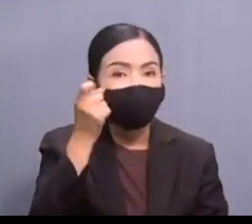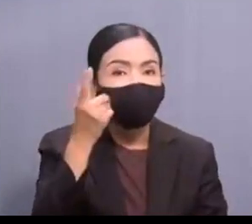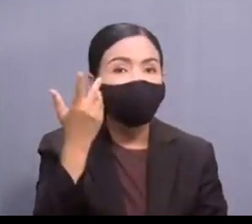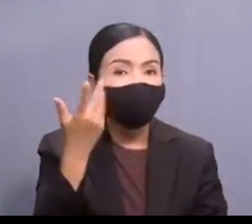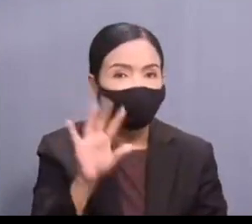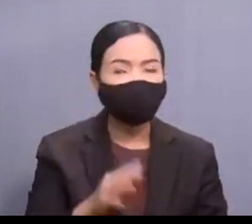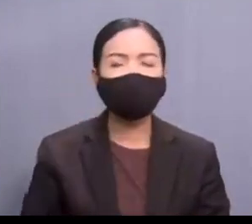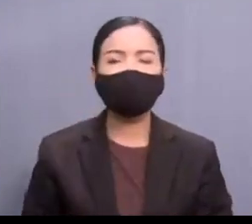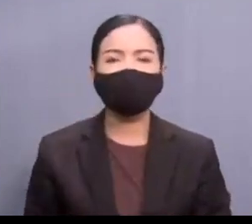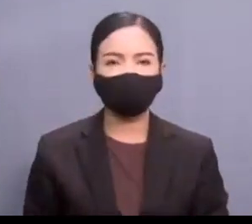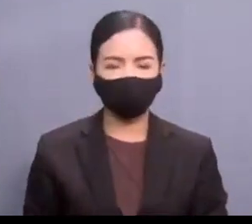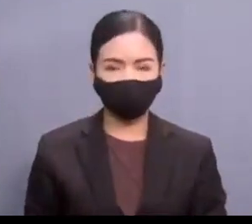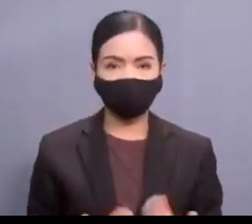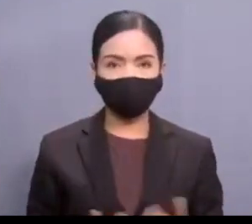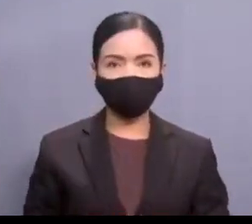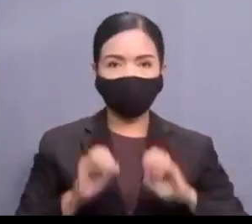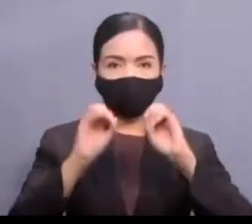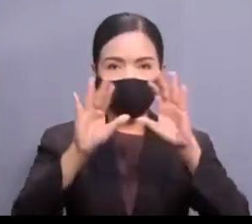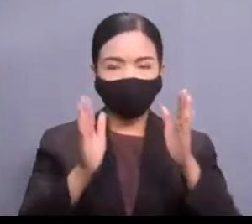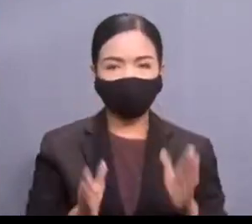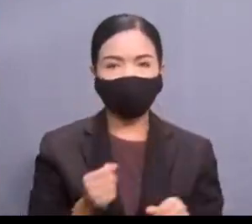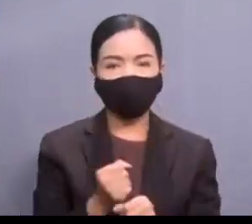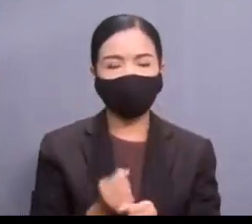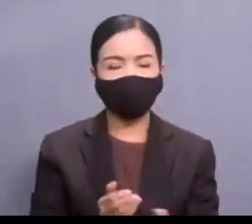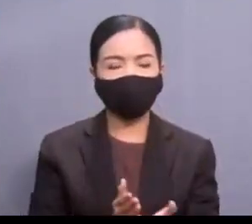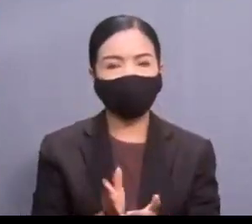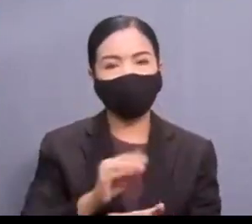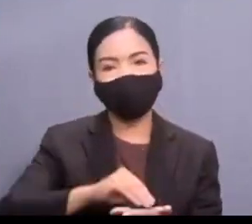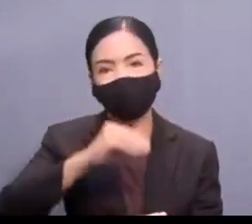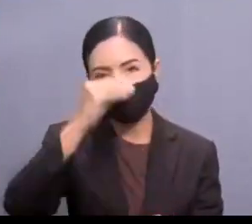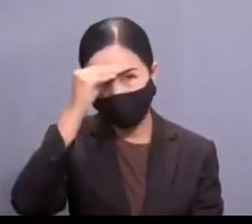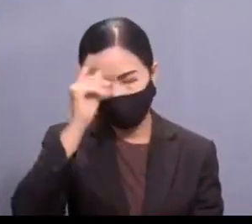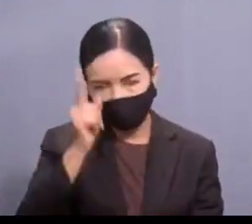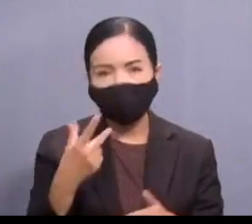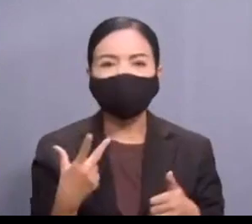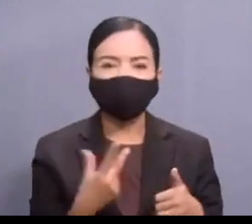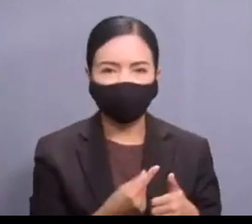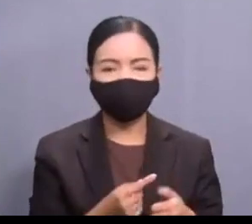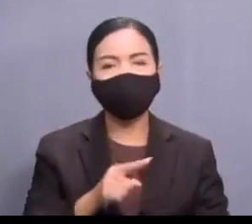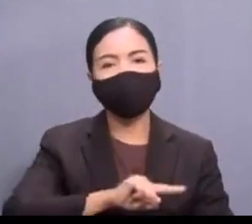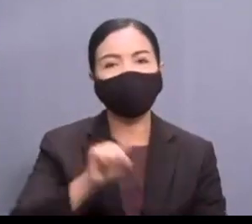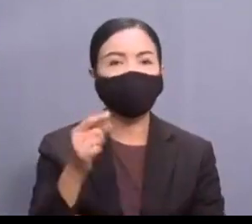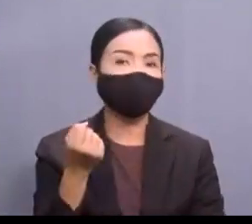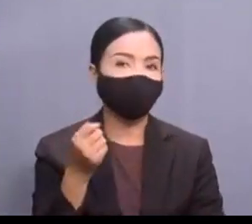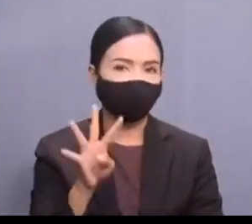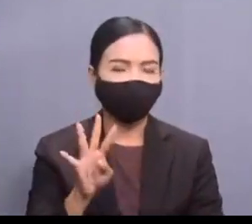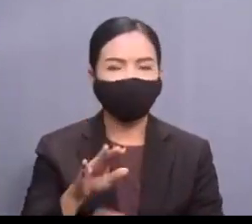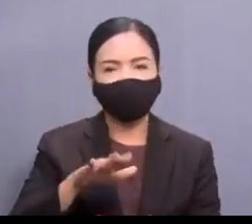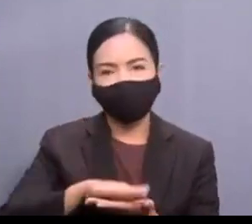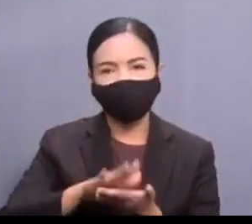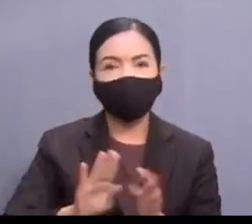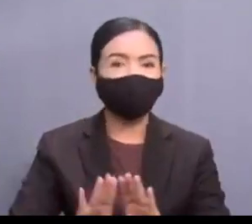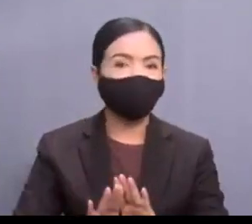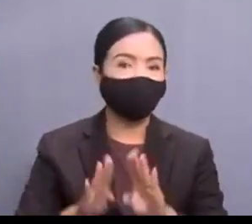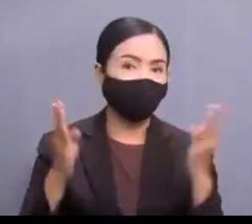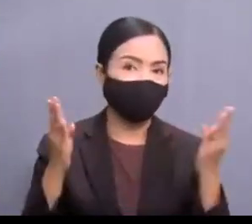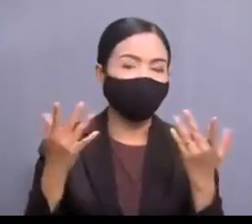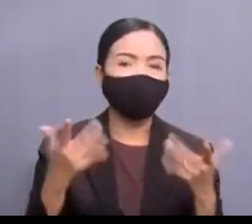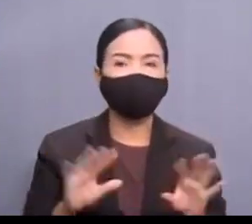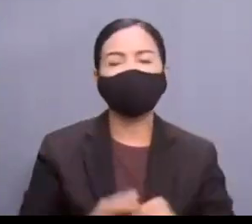จะเอาวันนี้นะคะคุณครูบุคลากรทางการศึกษาก็ต้องฉีดล่ะค่ะวันที่ 14เนี่ยจะเปิดเทอมแล้วนะคะ